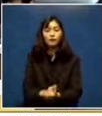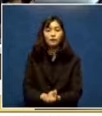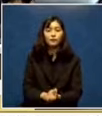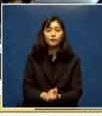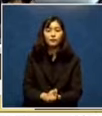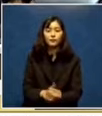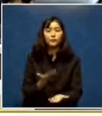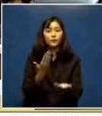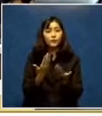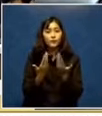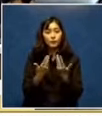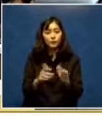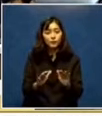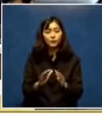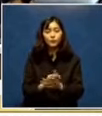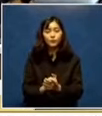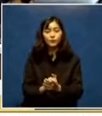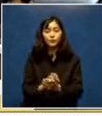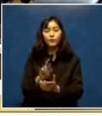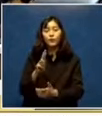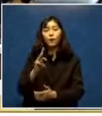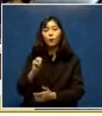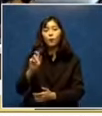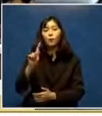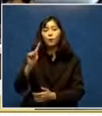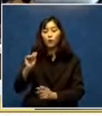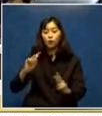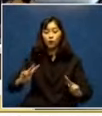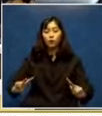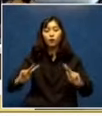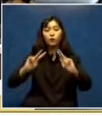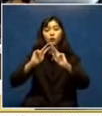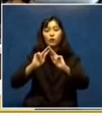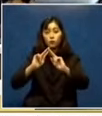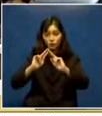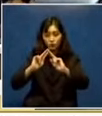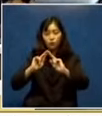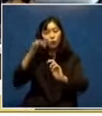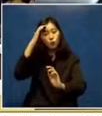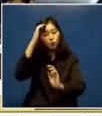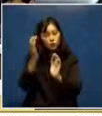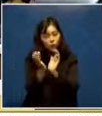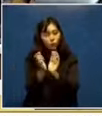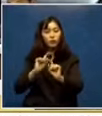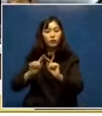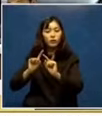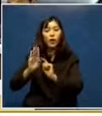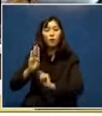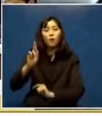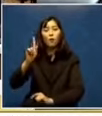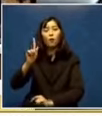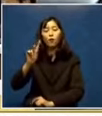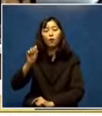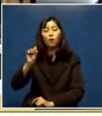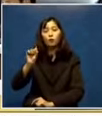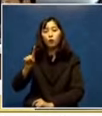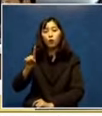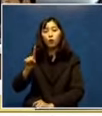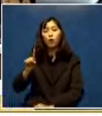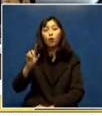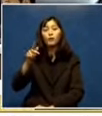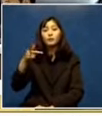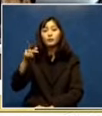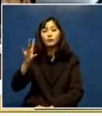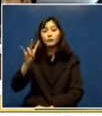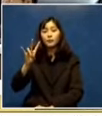อีกทั้งขอฝากรัฐมนตรีกระทรวงมหาดไทยสำนักงานตำรวจแห่งชาติและปปส.ภาค7มีการร้องเรียนว่ามีเจ้าที่รั